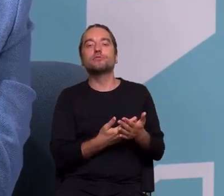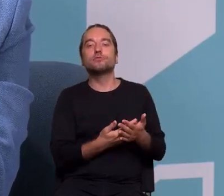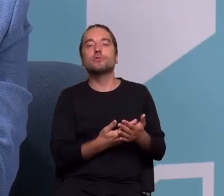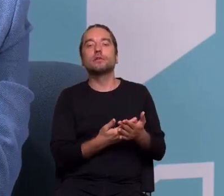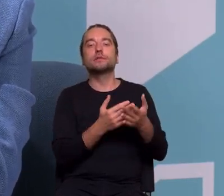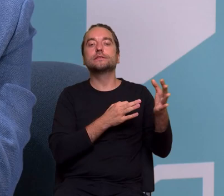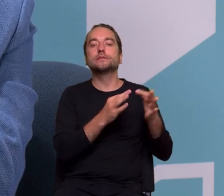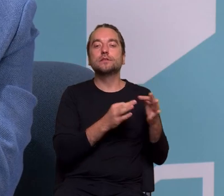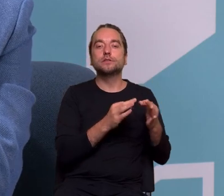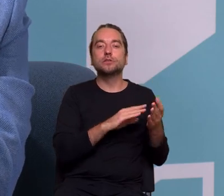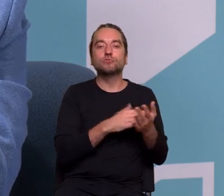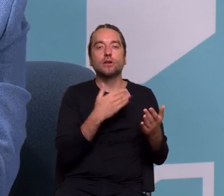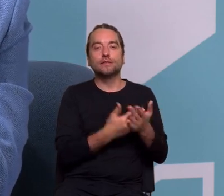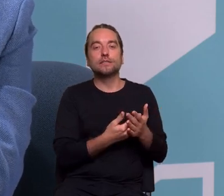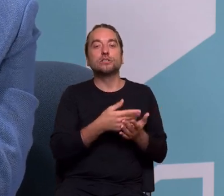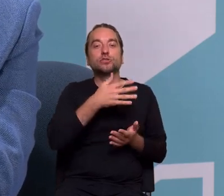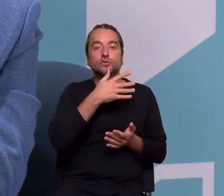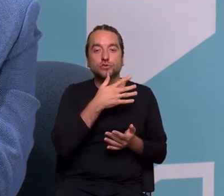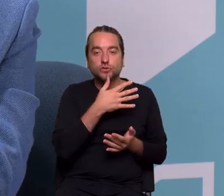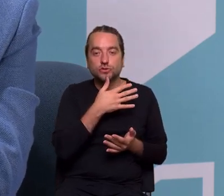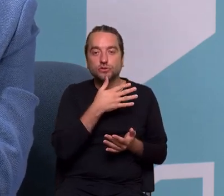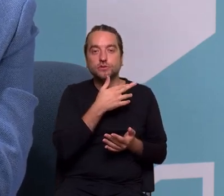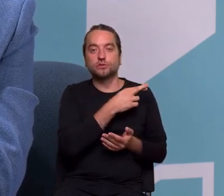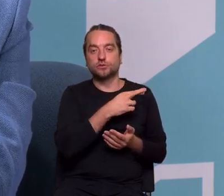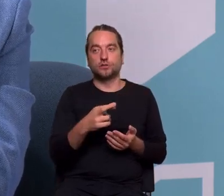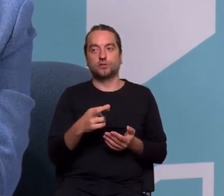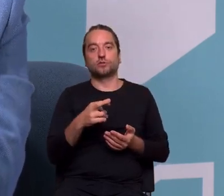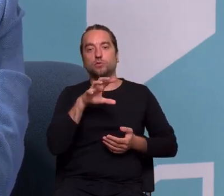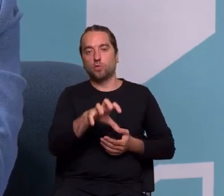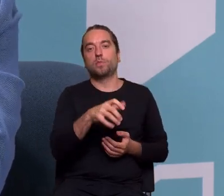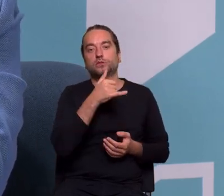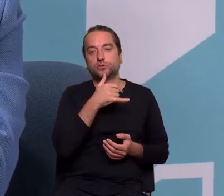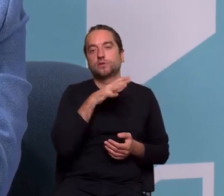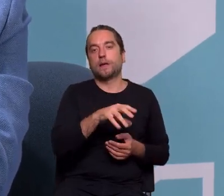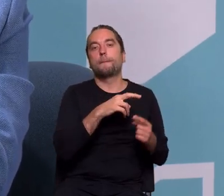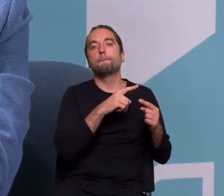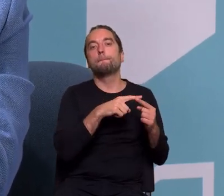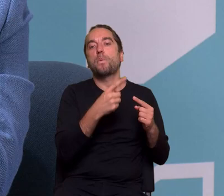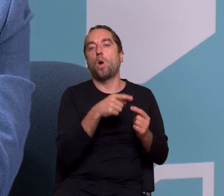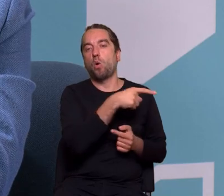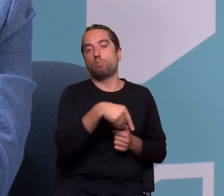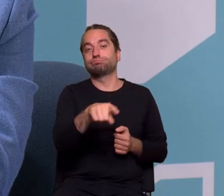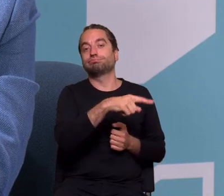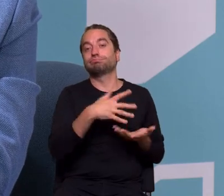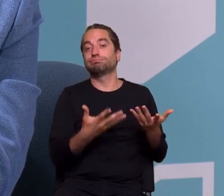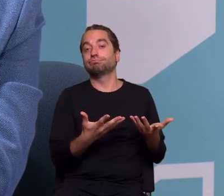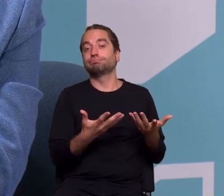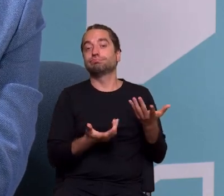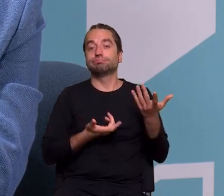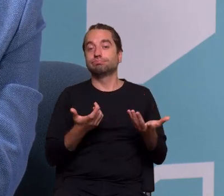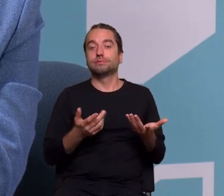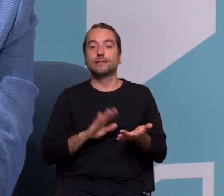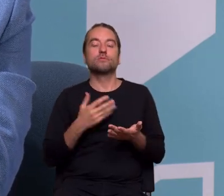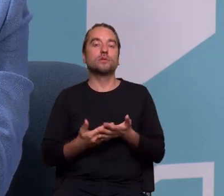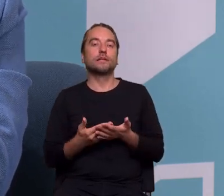myśli diasporę żydowską w Polsce, prawda? I rzeczy pożydowskie, prawda? Powiem tak, co to znaczy, jak się wprowadzamy